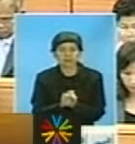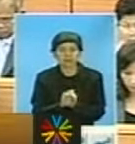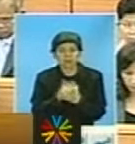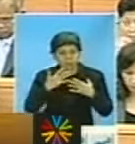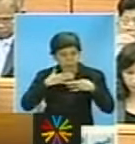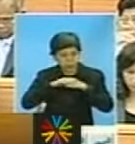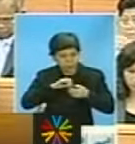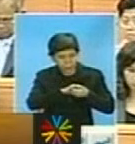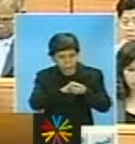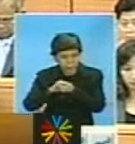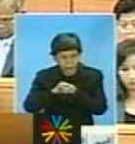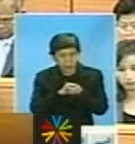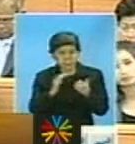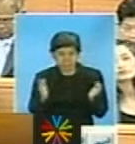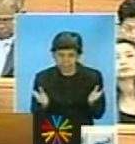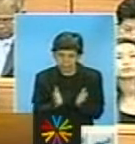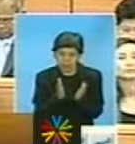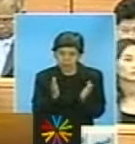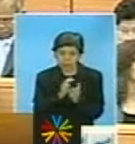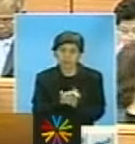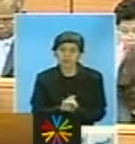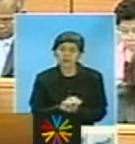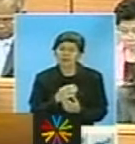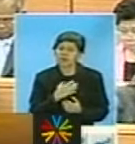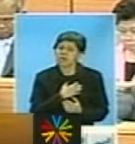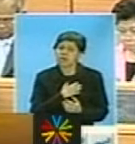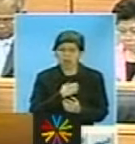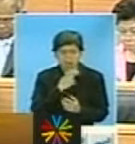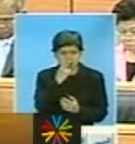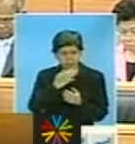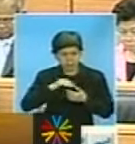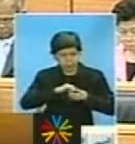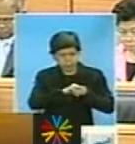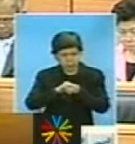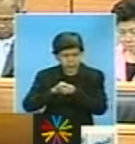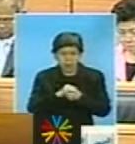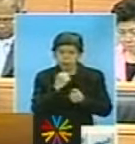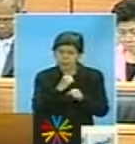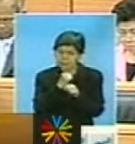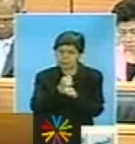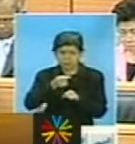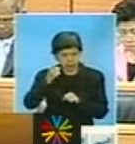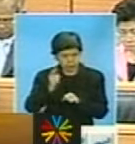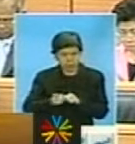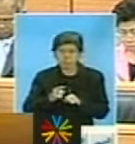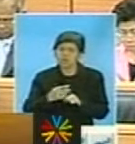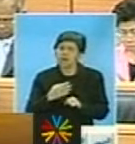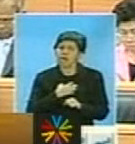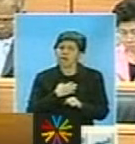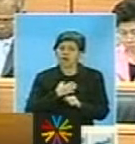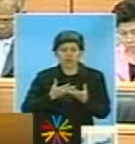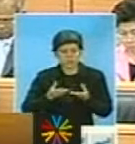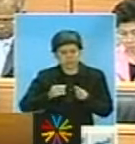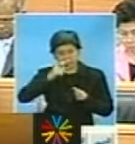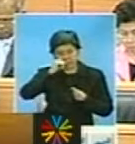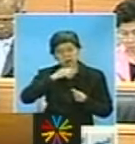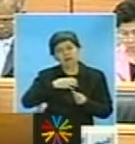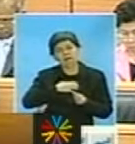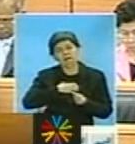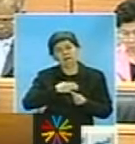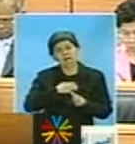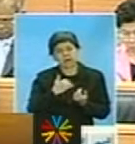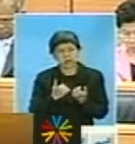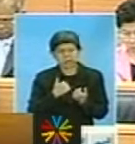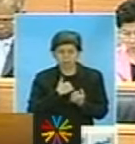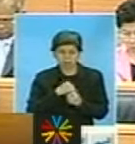การปรองดองแห่งชาติอยากจะเห็นการปรองดองเกิดขึ้นจริงในประเทศนี้ในแผ่นดินนี้